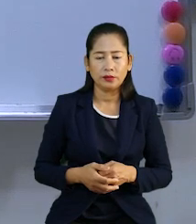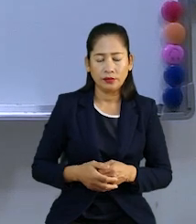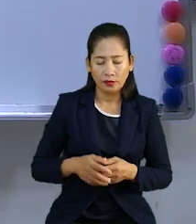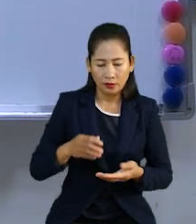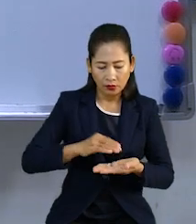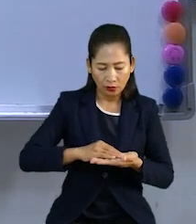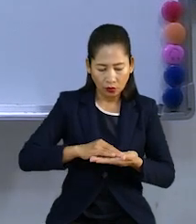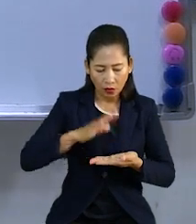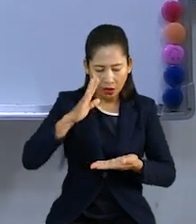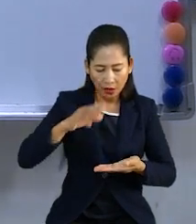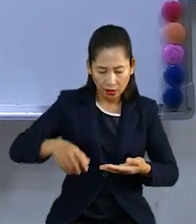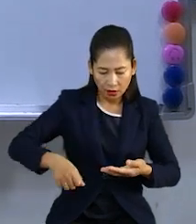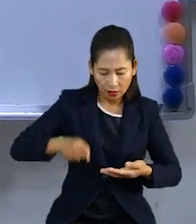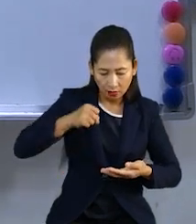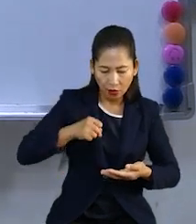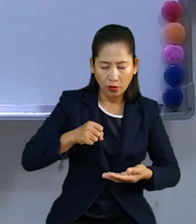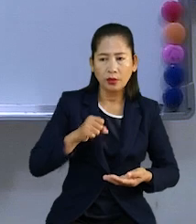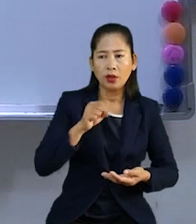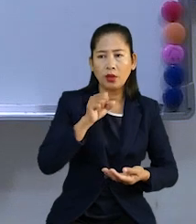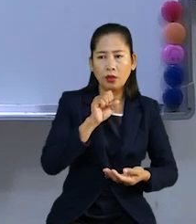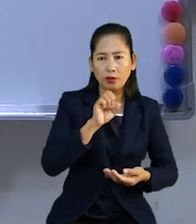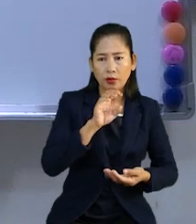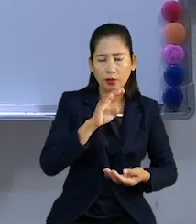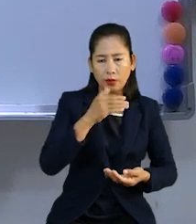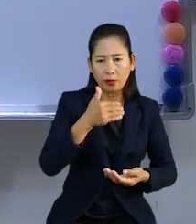lại cả bố mán con